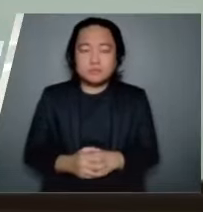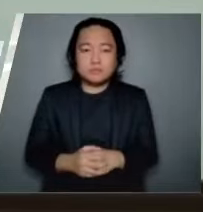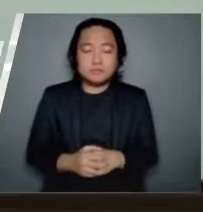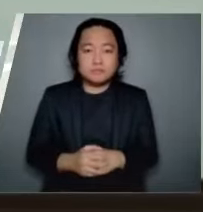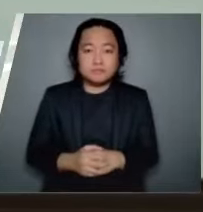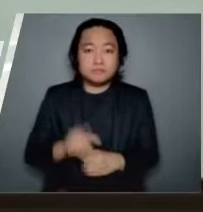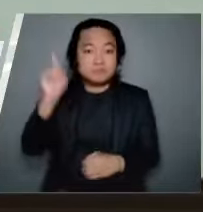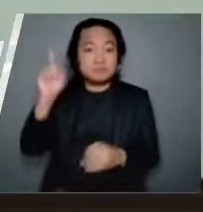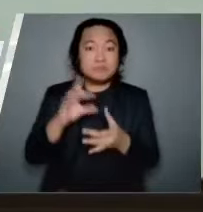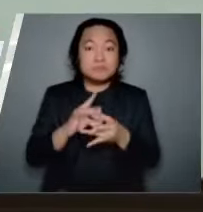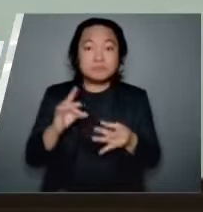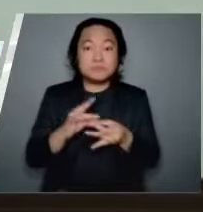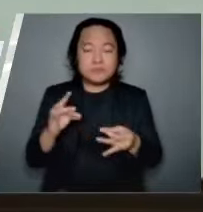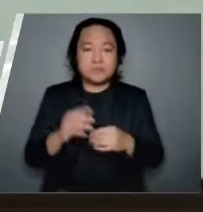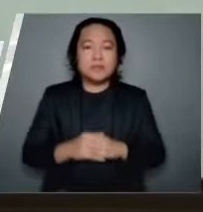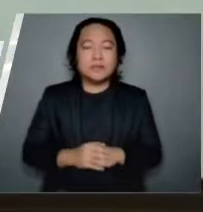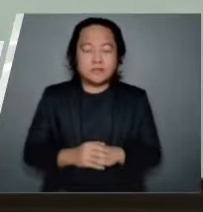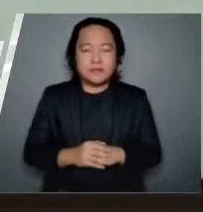na home partner.